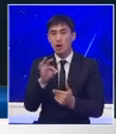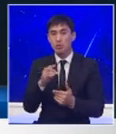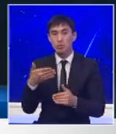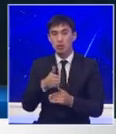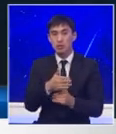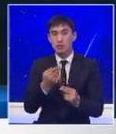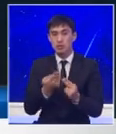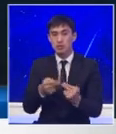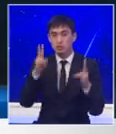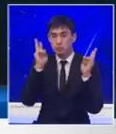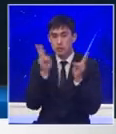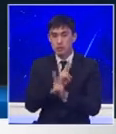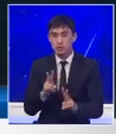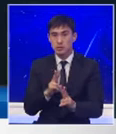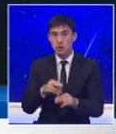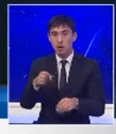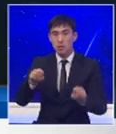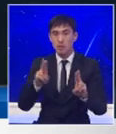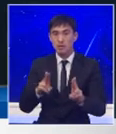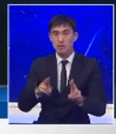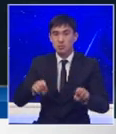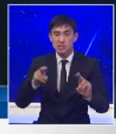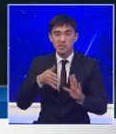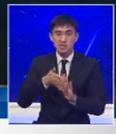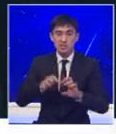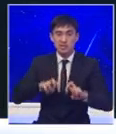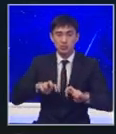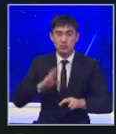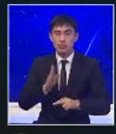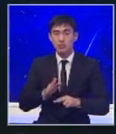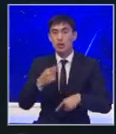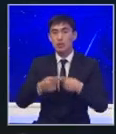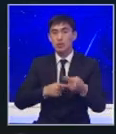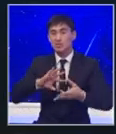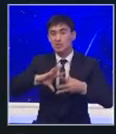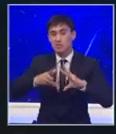түріне келгені әзірге белгісіз. Мамандар арнайы зерттеу жүргізбек. Алдағы уақытта